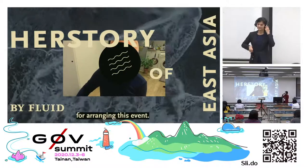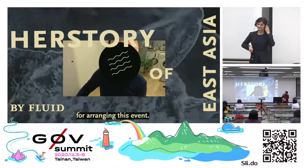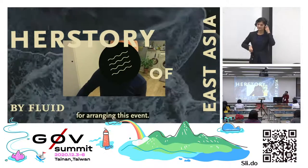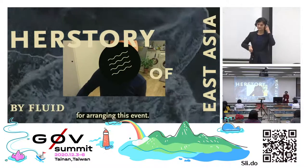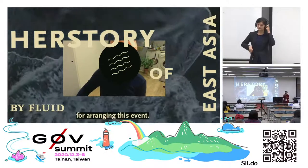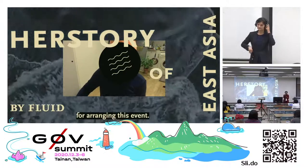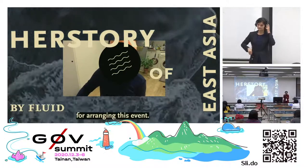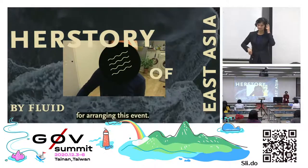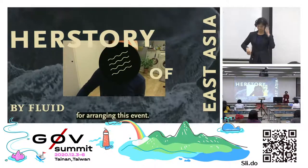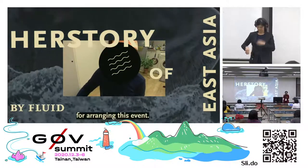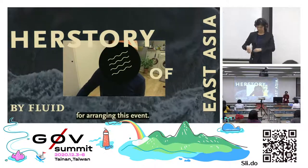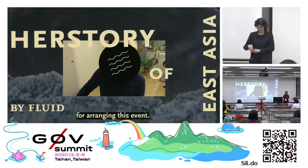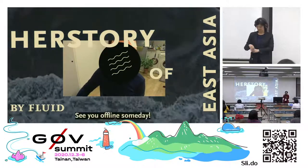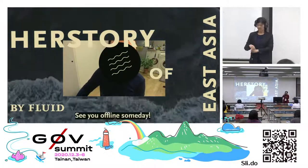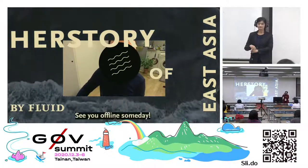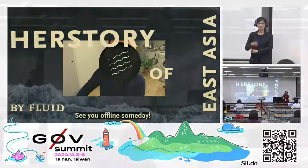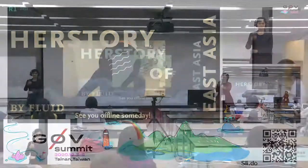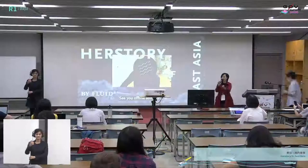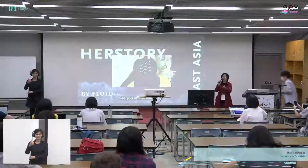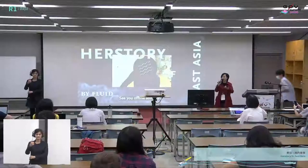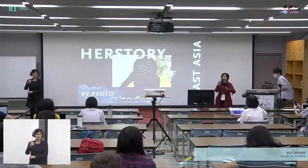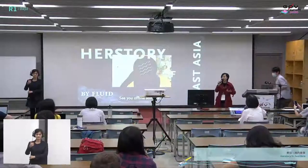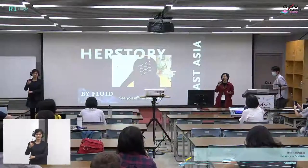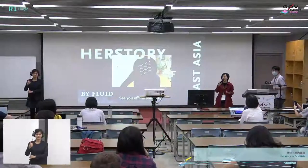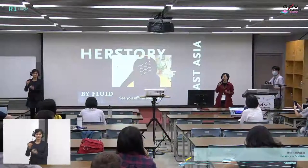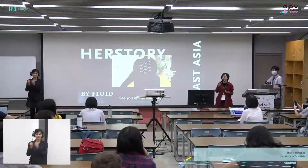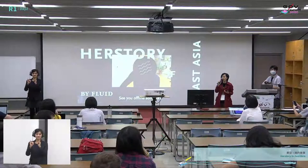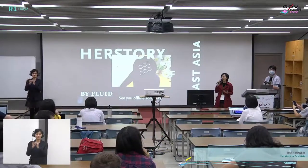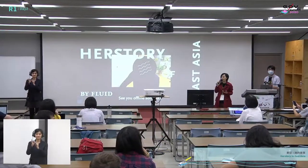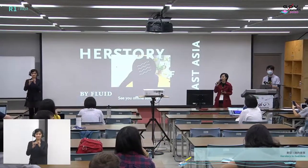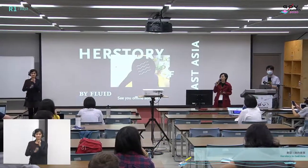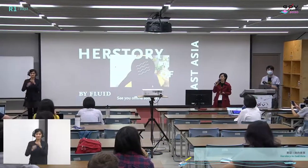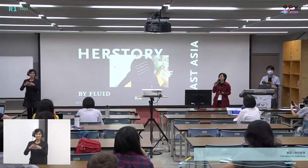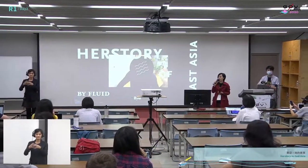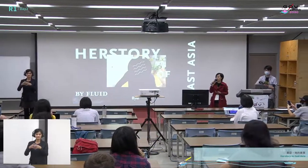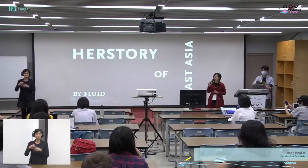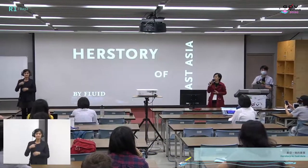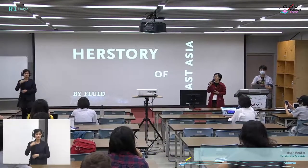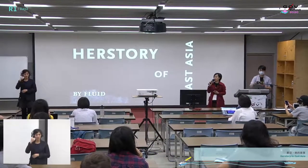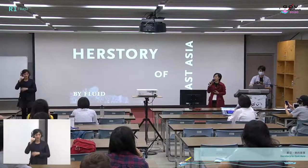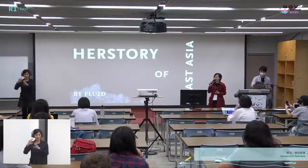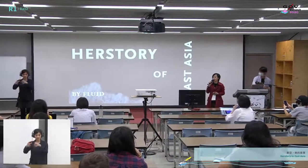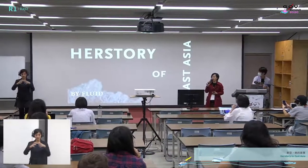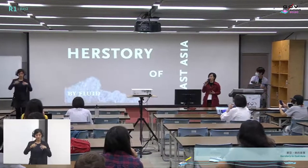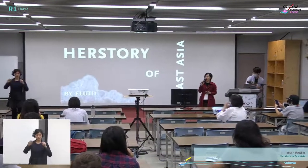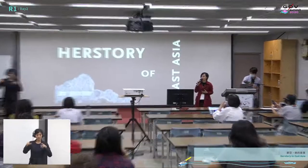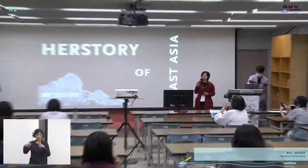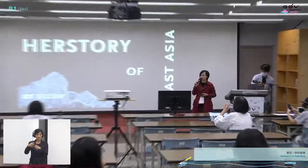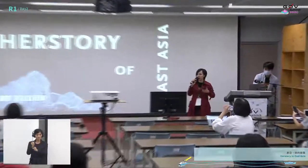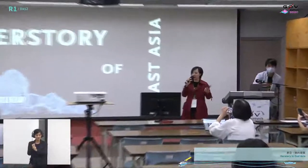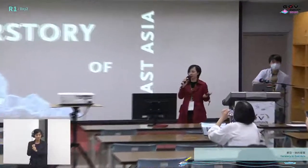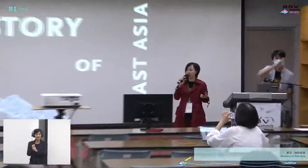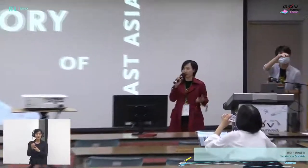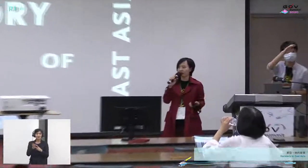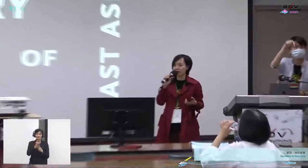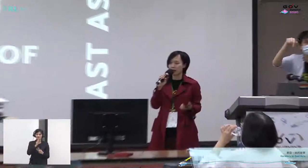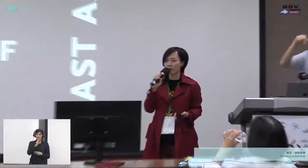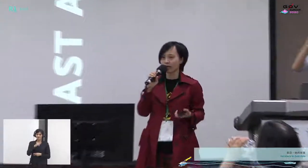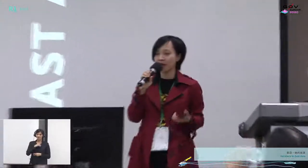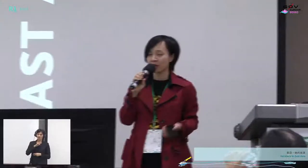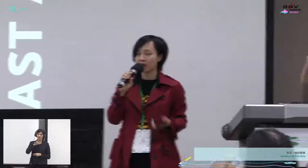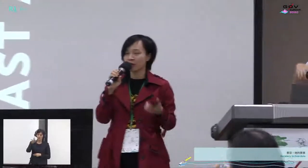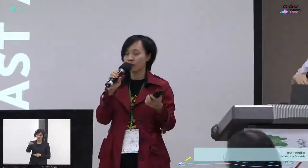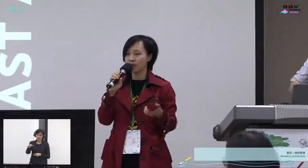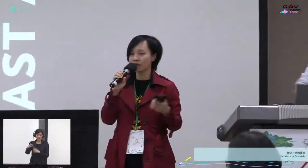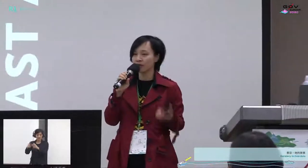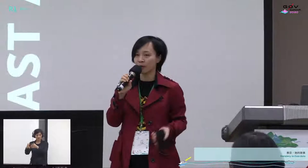谢谢我们 Herstory 的团队。那像这样子，就是跨国合作，以及就是我们可以到别的国家跳他们的坑。那别的国家